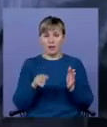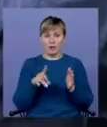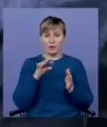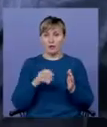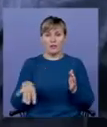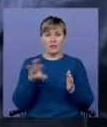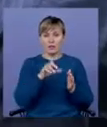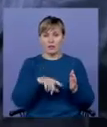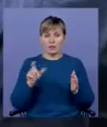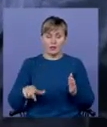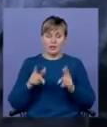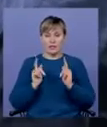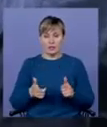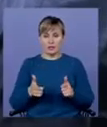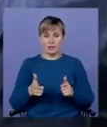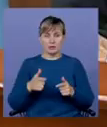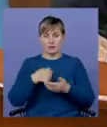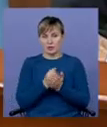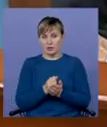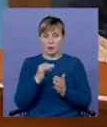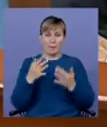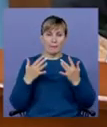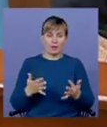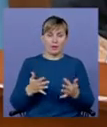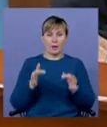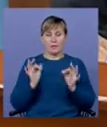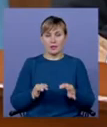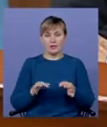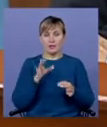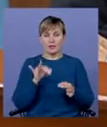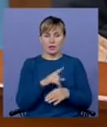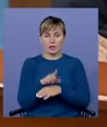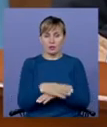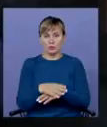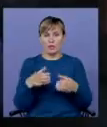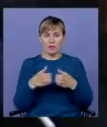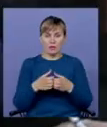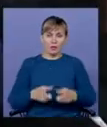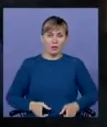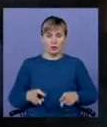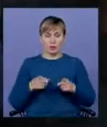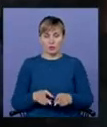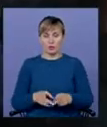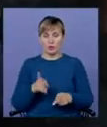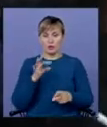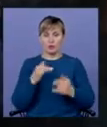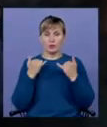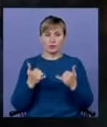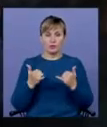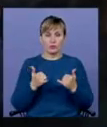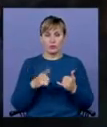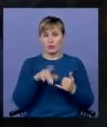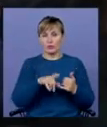все фигуранты согласились с вердиктом и потребовали оправдать их из-за отсутствия состава преступления. Однако сегодня коллегия